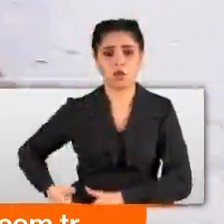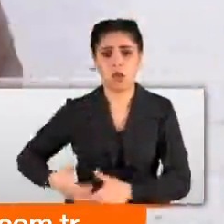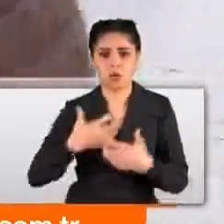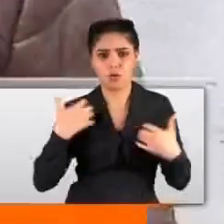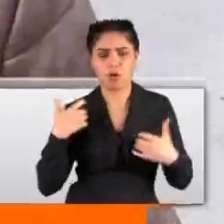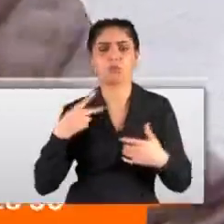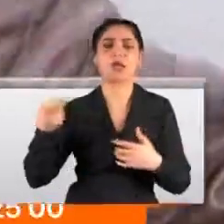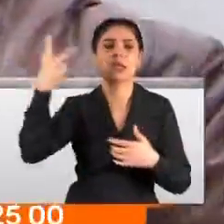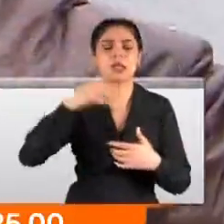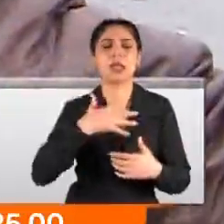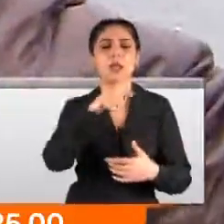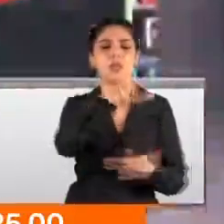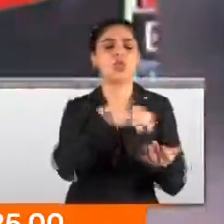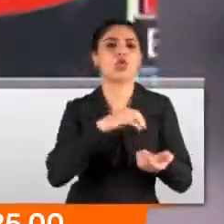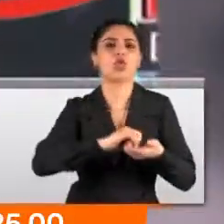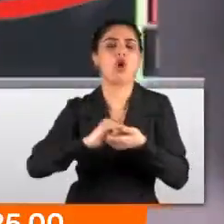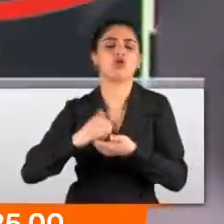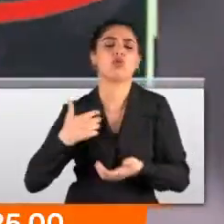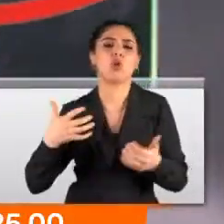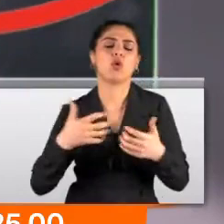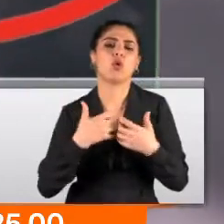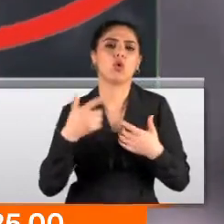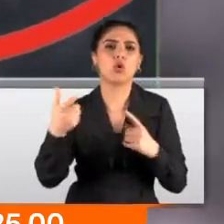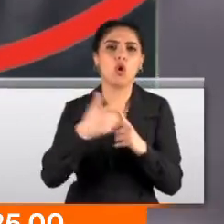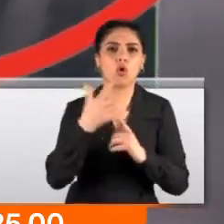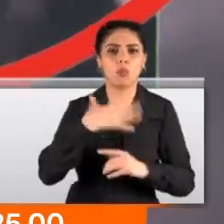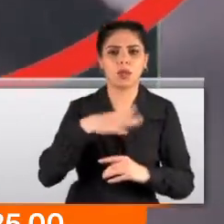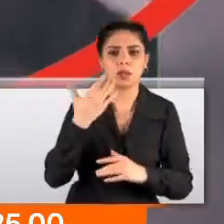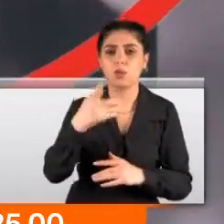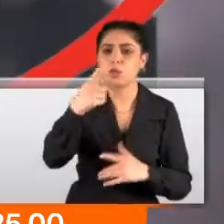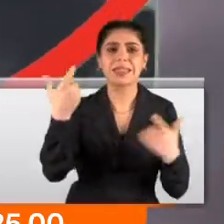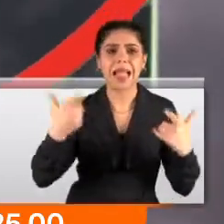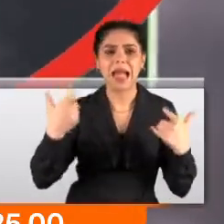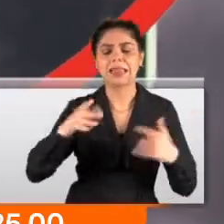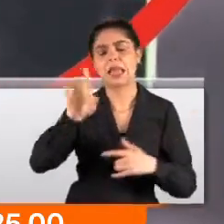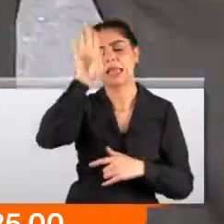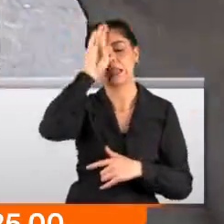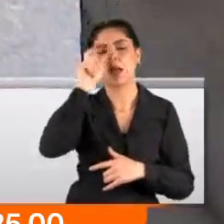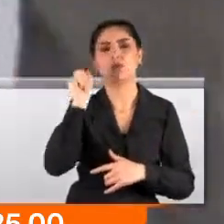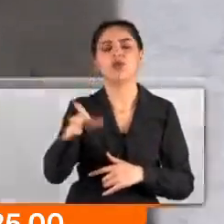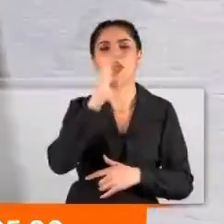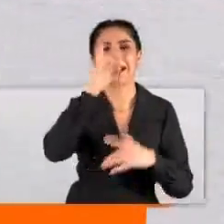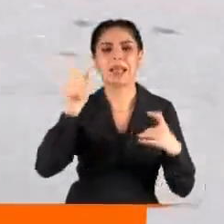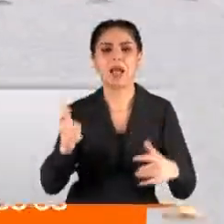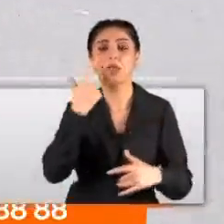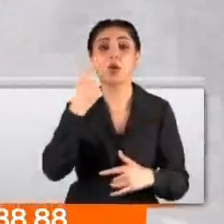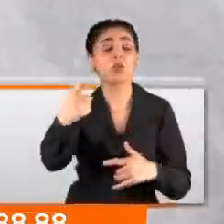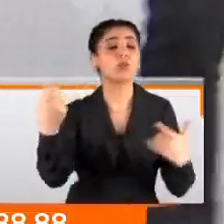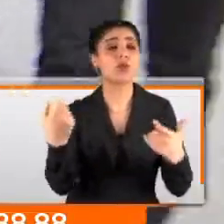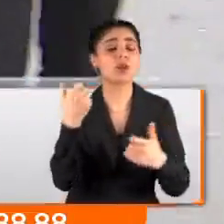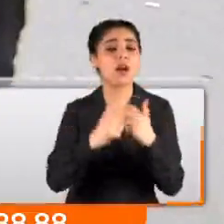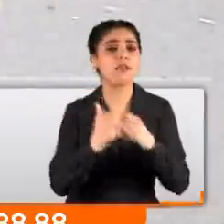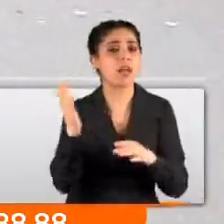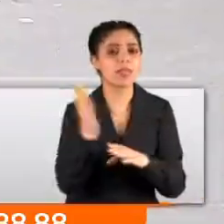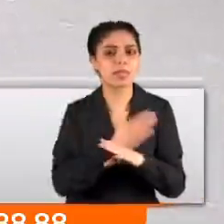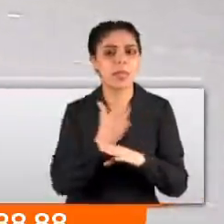dostumu korumaktı. Bu benim dostum. Silahların çekildiği o kavganın adresi İstanbul Kağıthane'ydi. İşte o silahlı kavganın sebebi